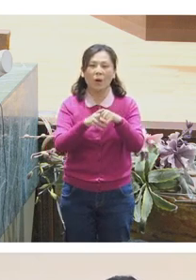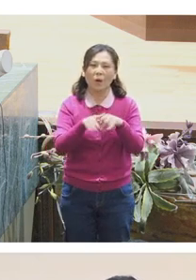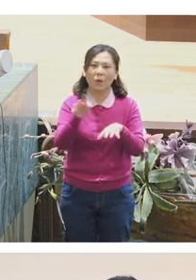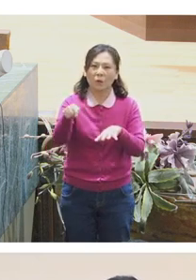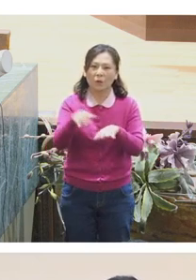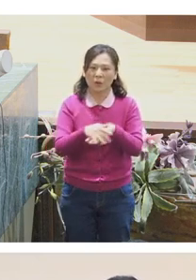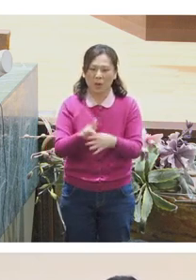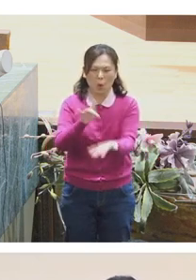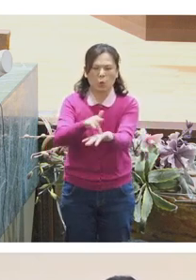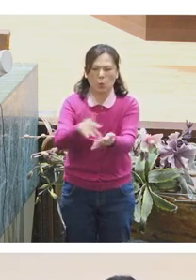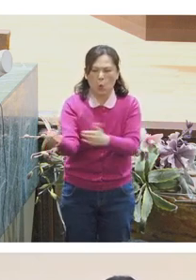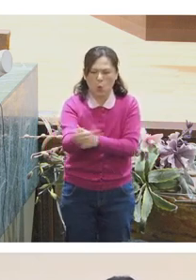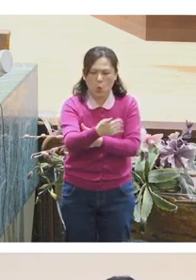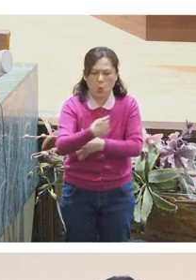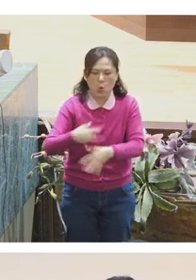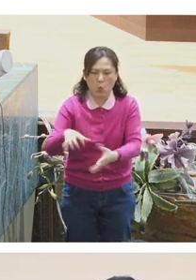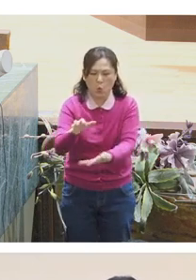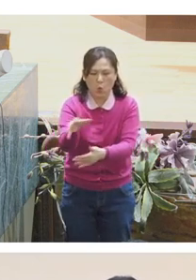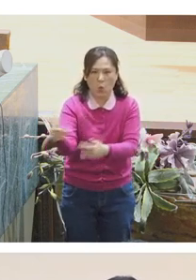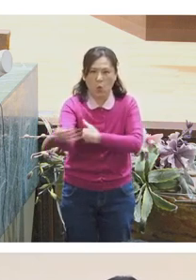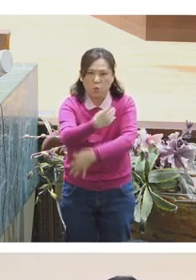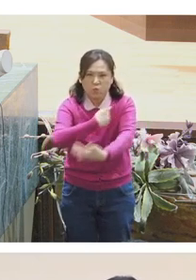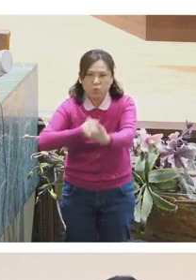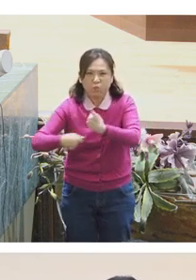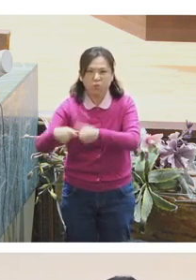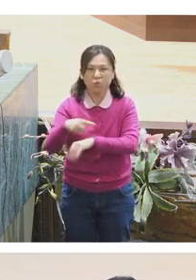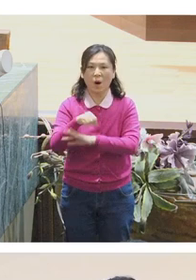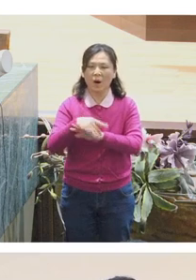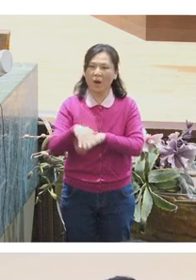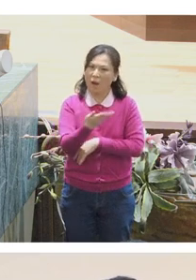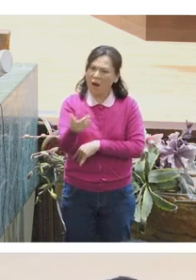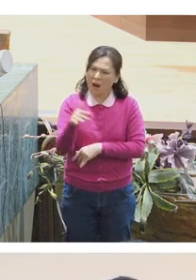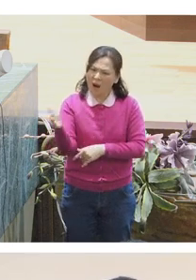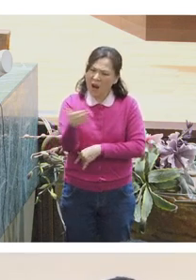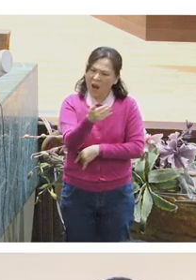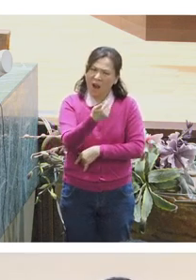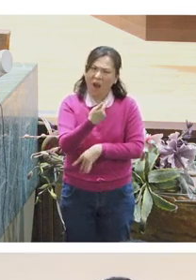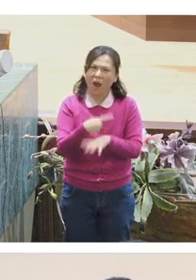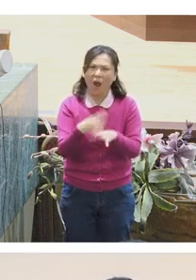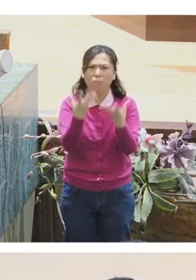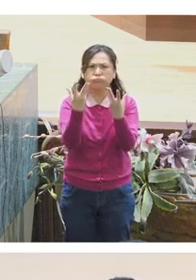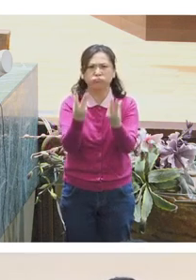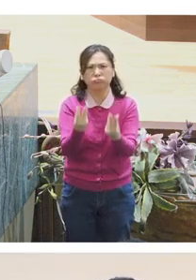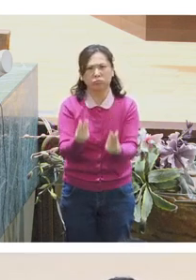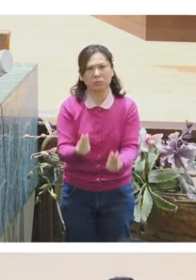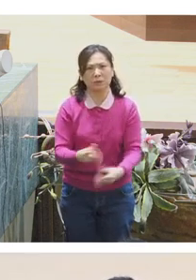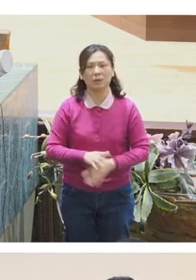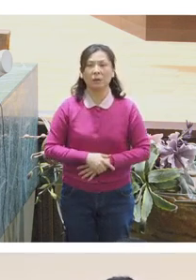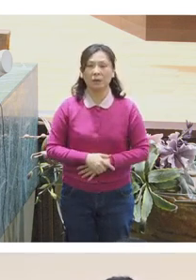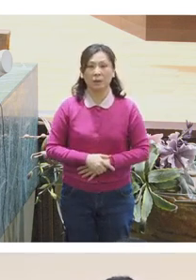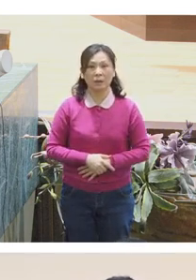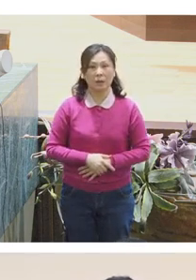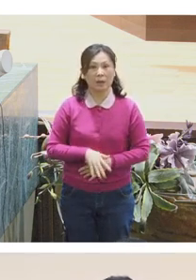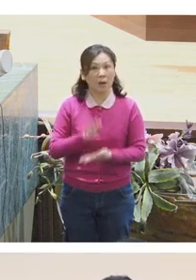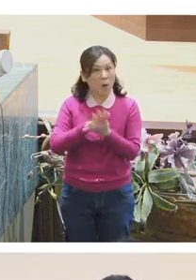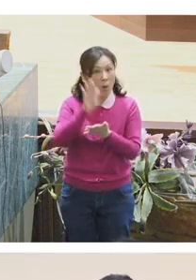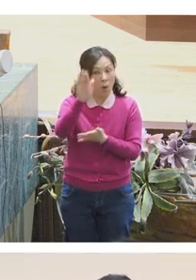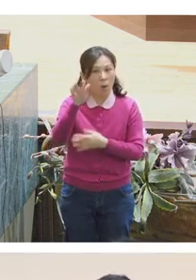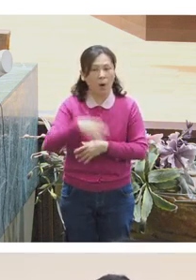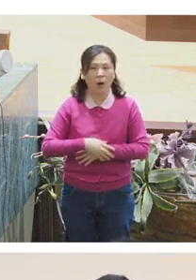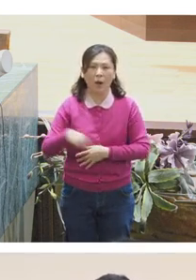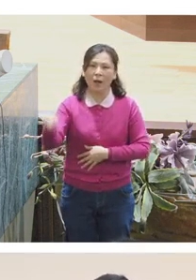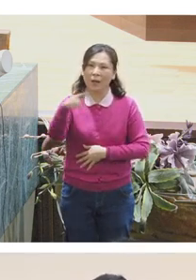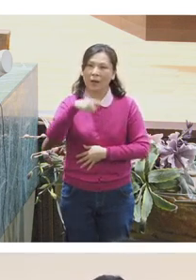或者是去抓鱼，那等等，就是到让这个鱼有一点枯竭。那后来他们就把这个各